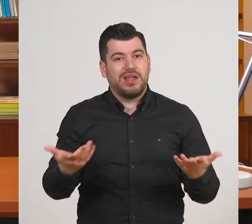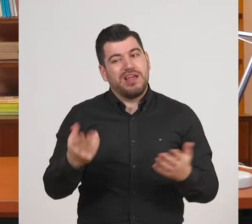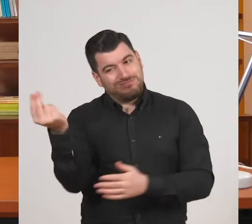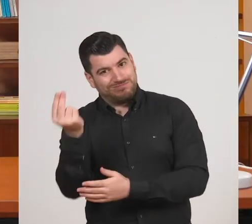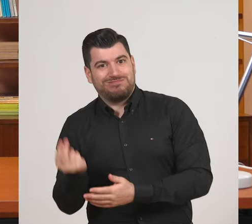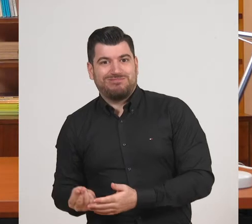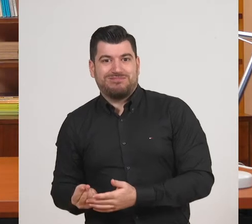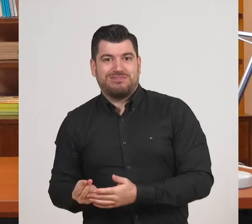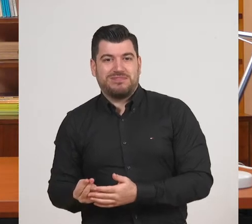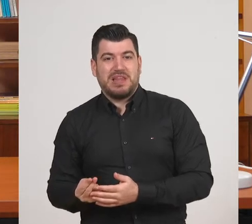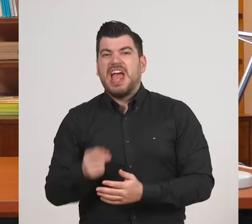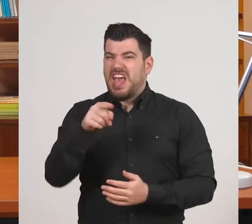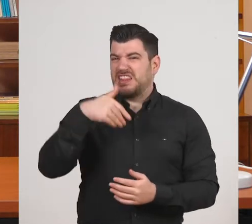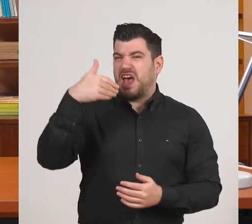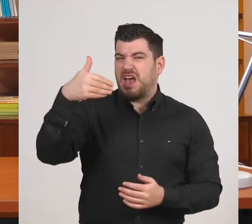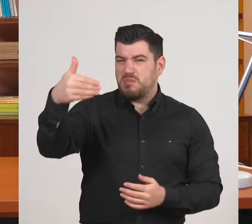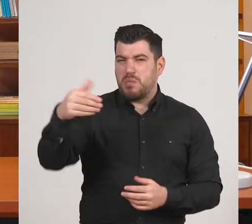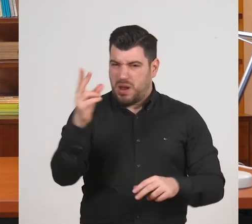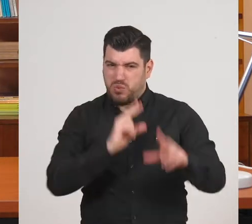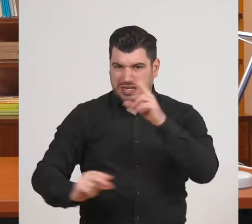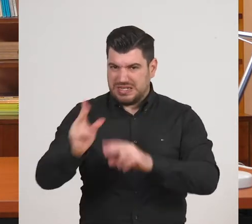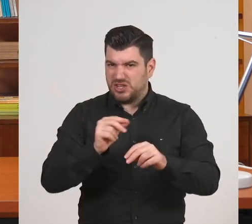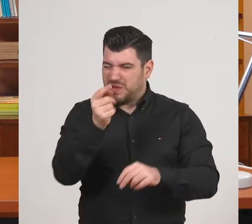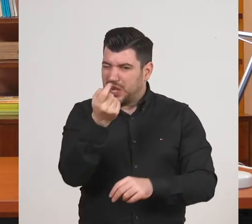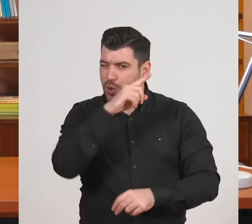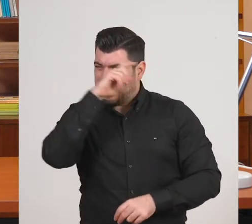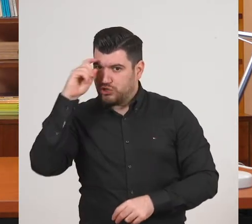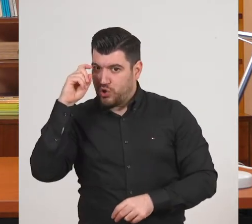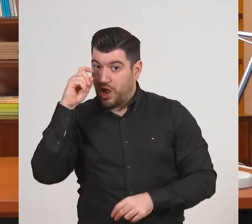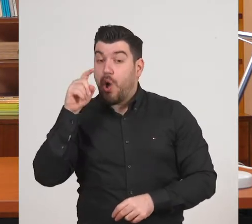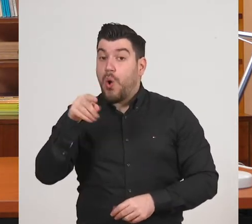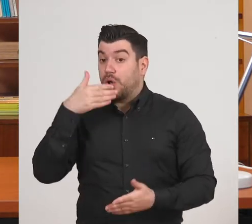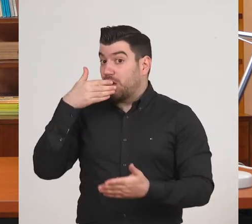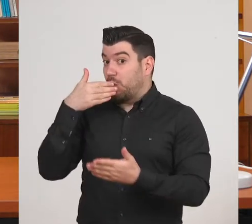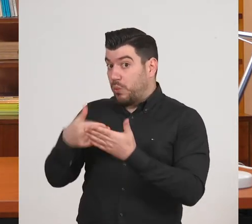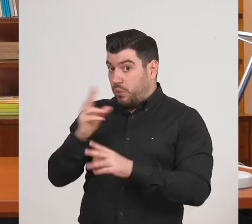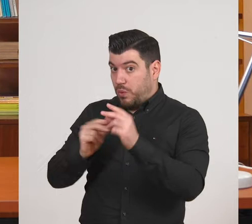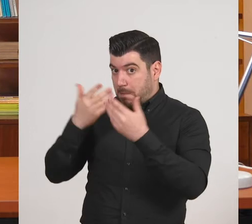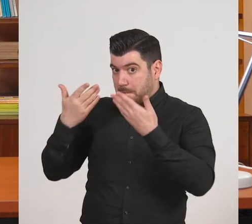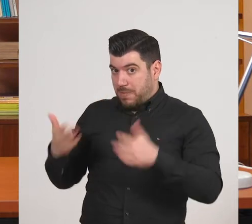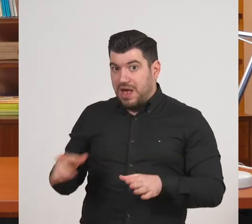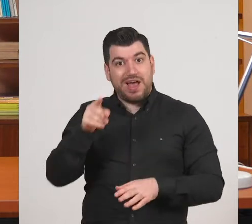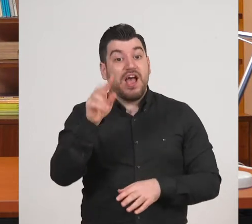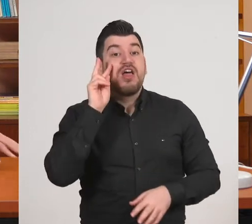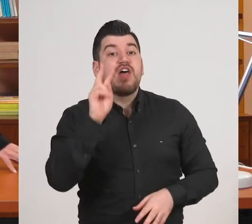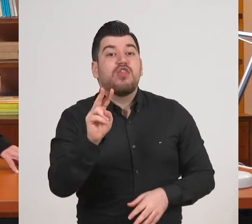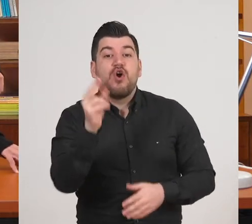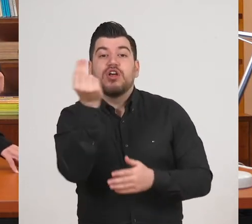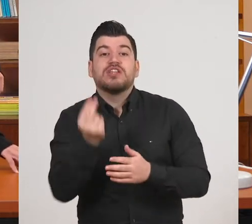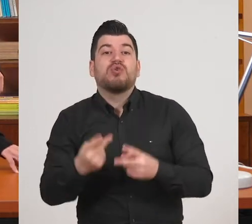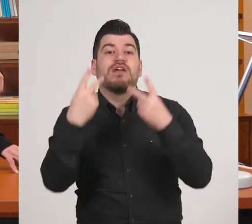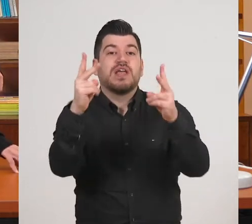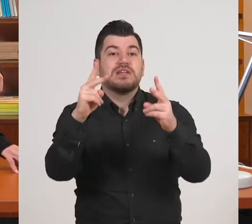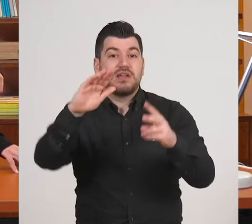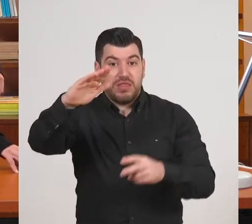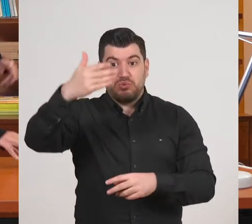γιατί ίσως τα επόμενα λίγο σας δυσκολέψουν. Και όταν θα τελειώσουμε, θα τις δω όλες. Θα τις σηκώσετε μπροστά εδώ και θα τις δω. Λοιπόν,